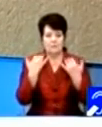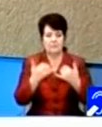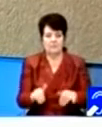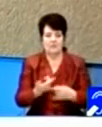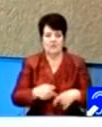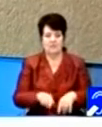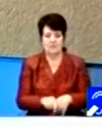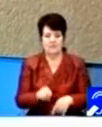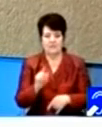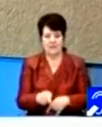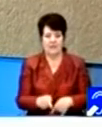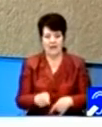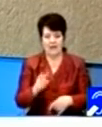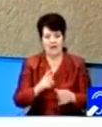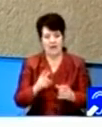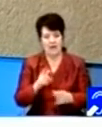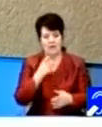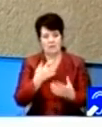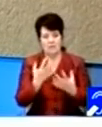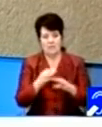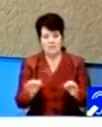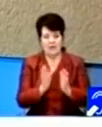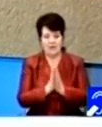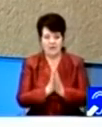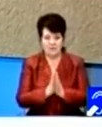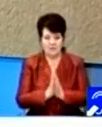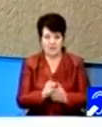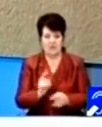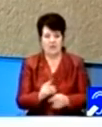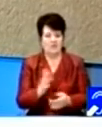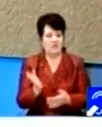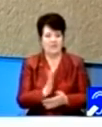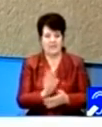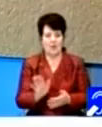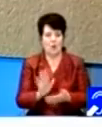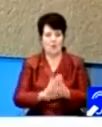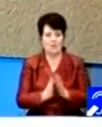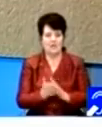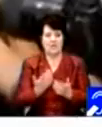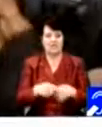iar cancelariile occidentale cer eliberarea imediată și necondiționată a celor doi.